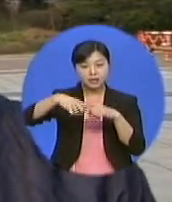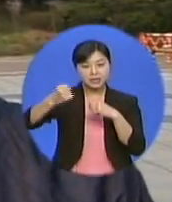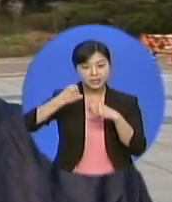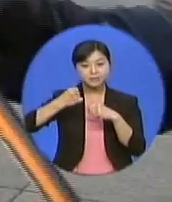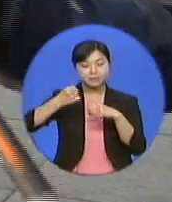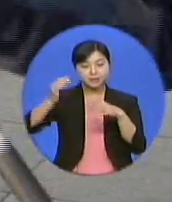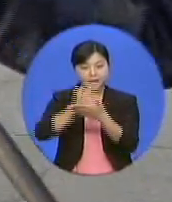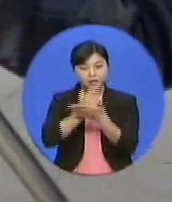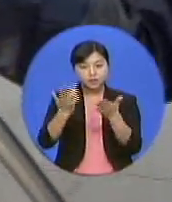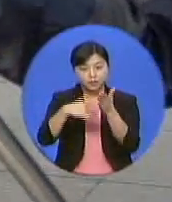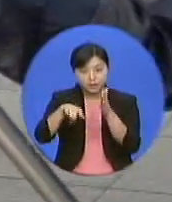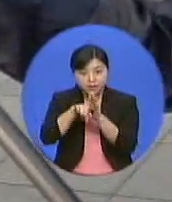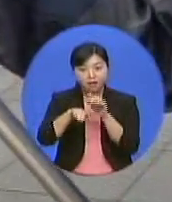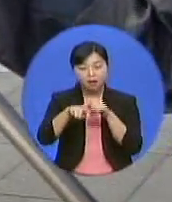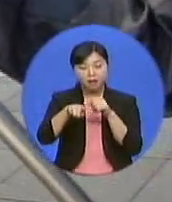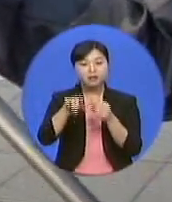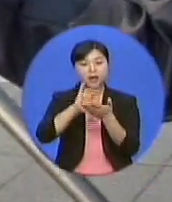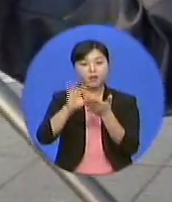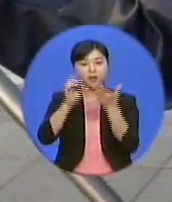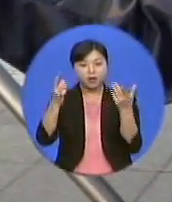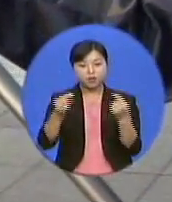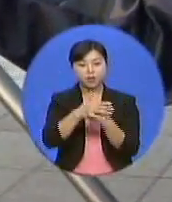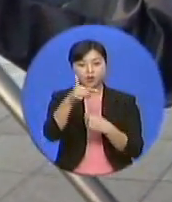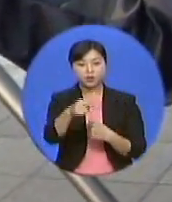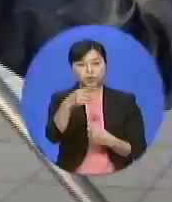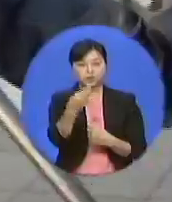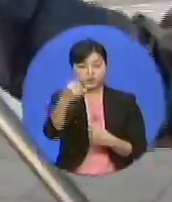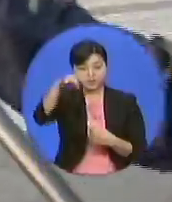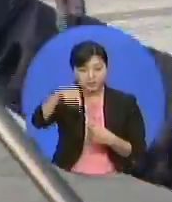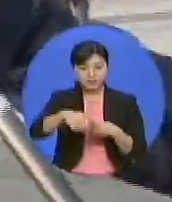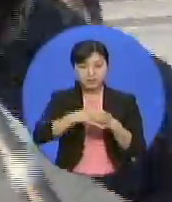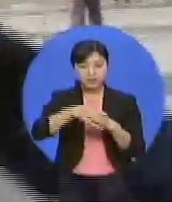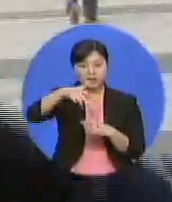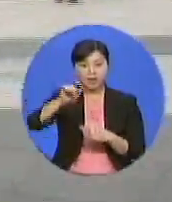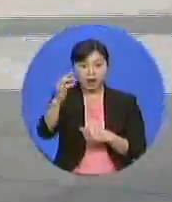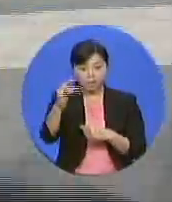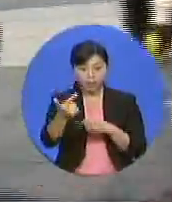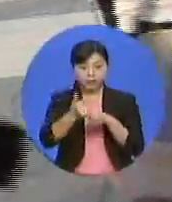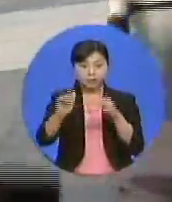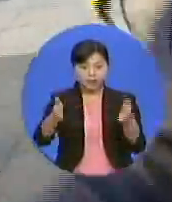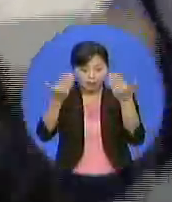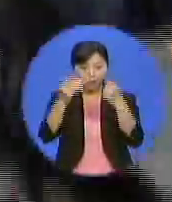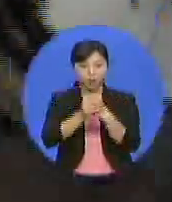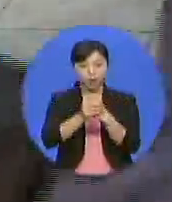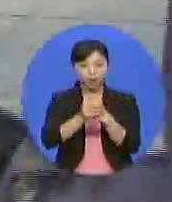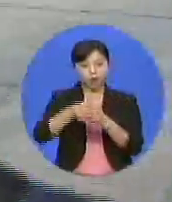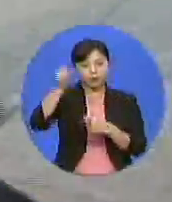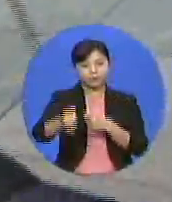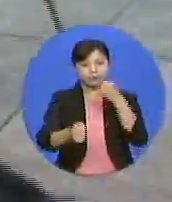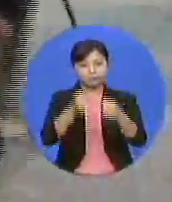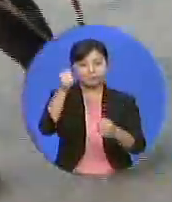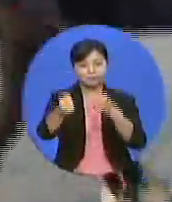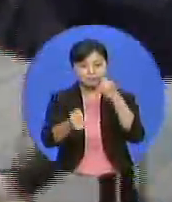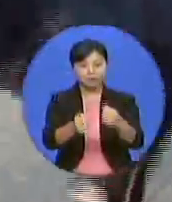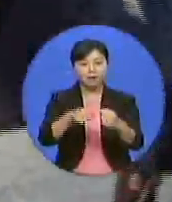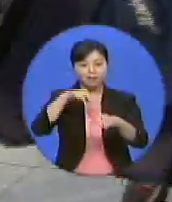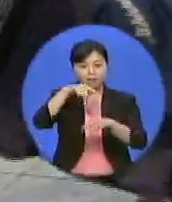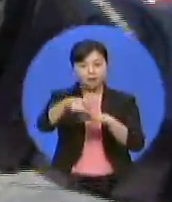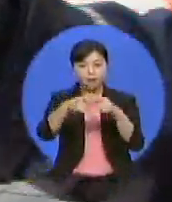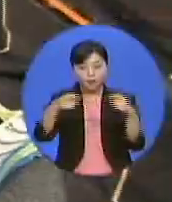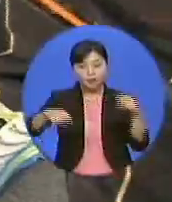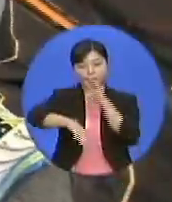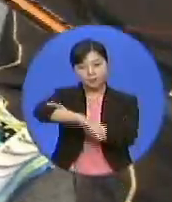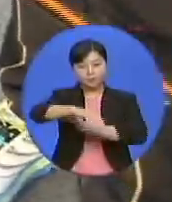스틱을 잡는 거고요. 이 노르딕 스틱은 소재 자체도 카본이어서 가볍고 탄력성이 좋고 오래 걷기 때문에 그